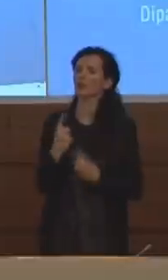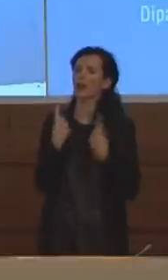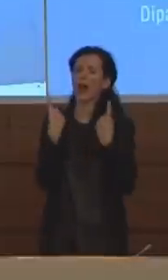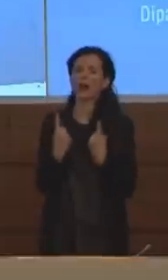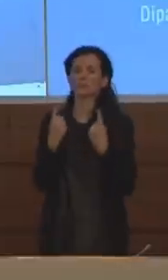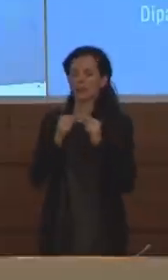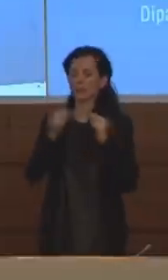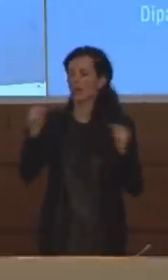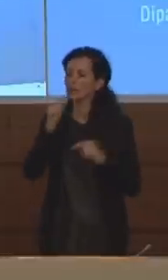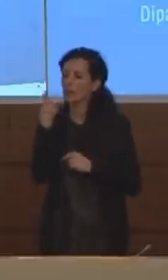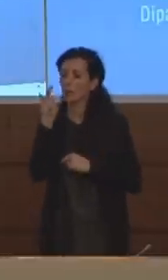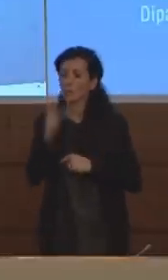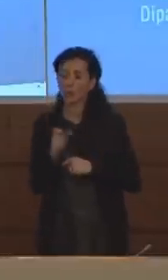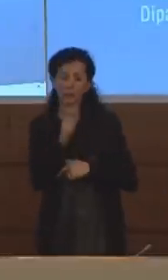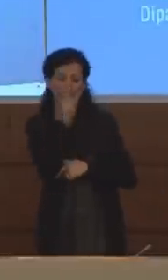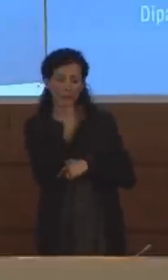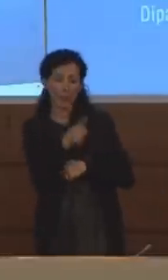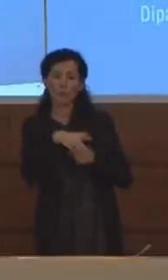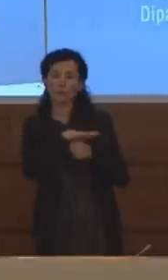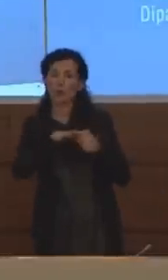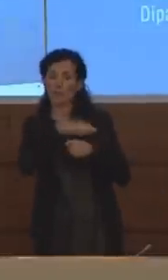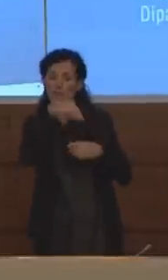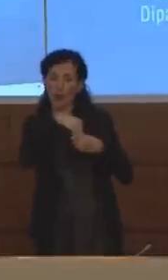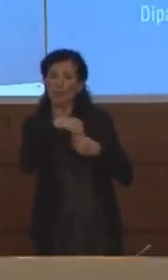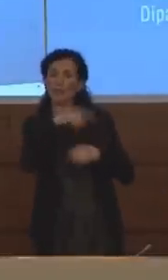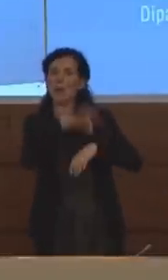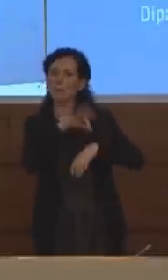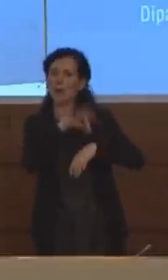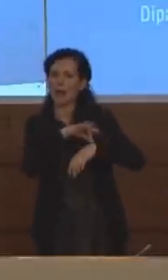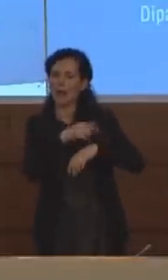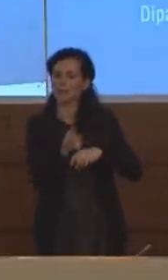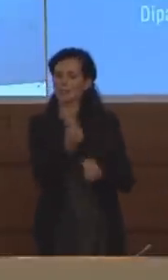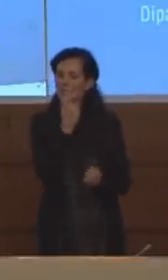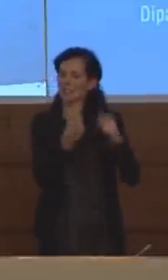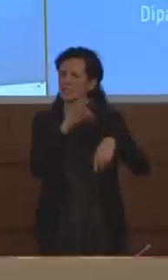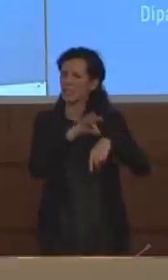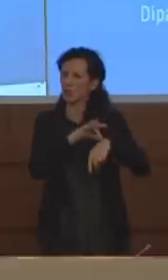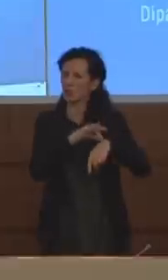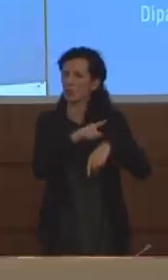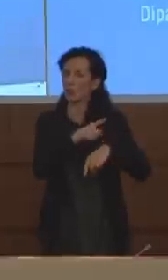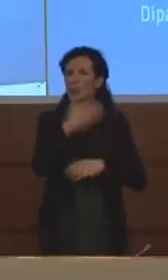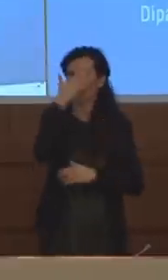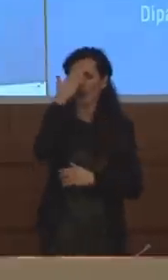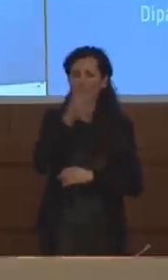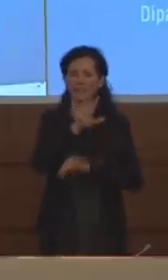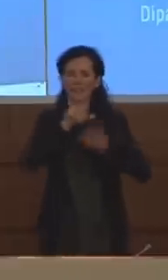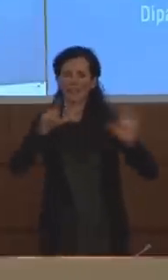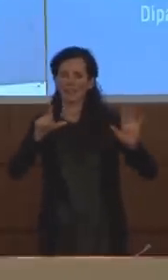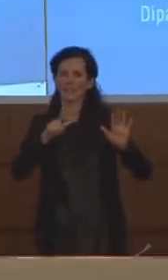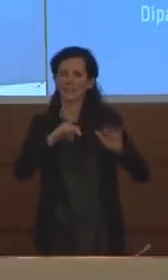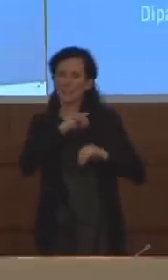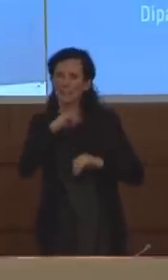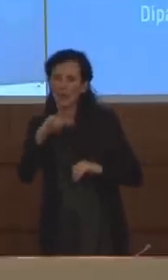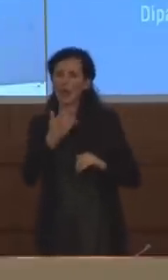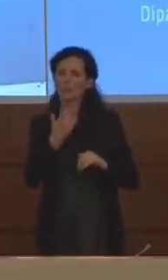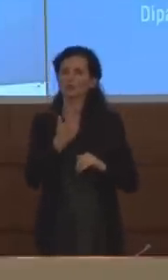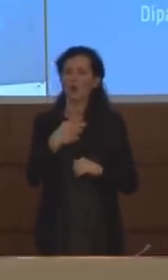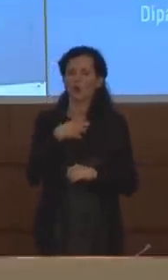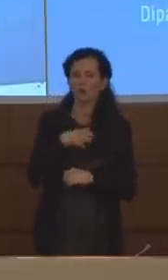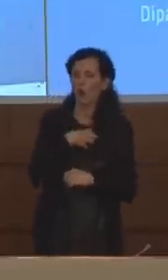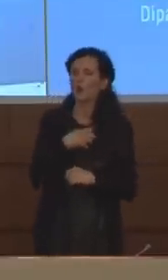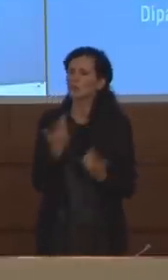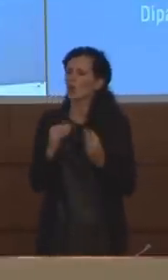un tampone perché ha un familiare malato dei sintomi un po diversi da 37 e mezzo e febbre e più o meno alta e tosse grazie